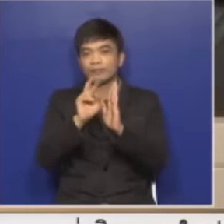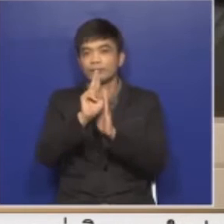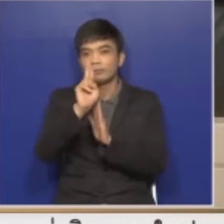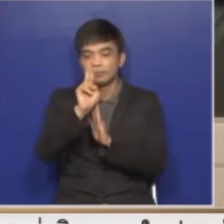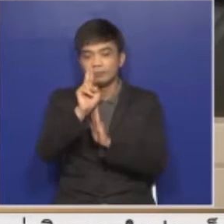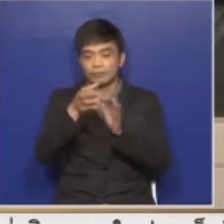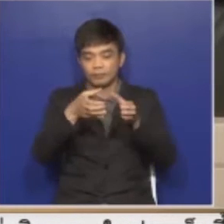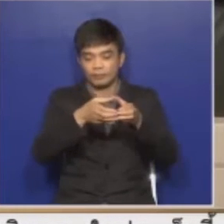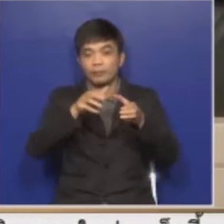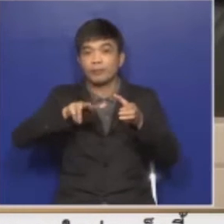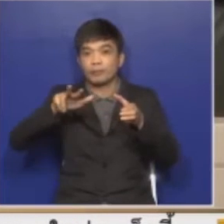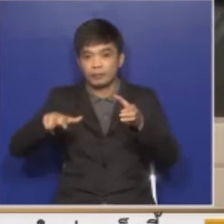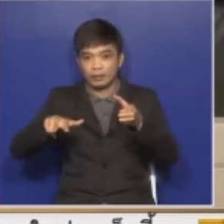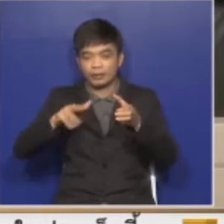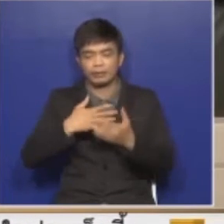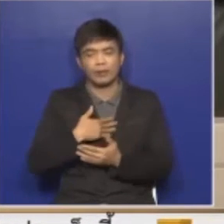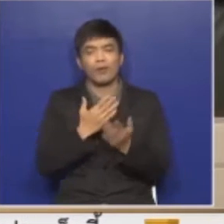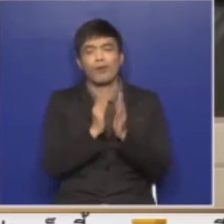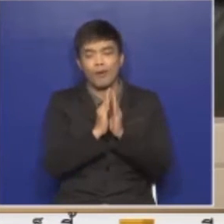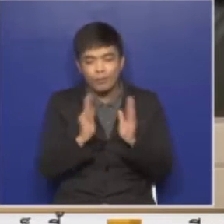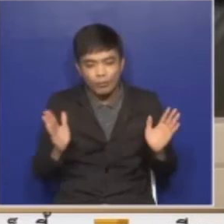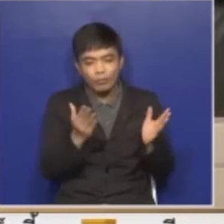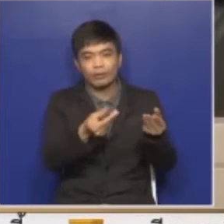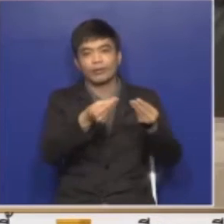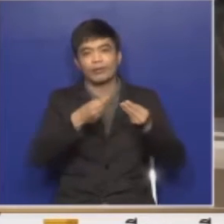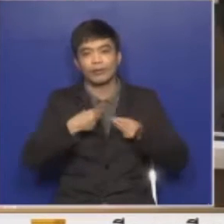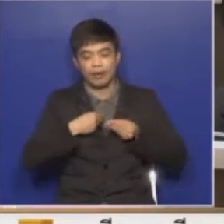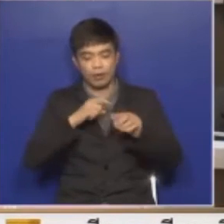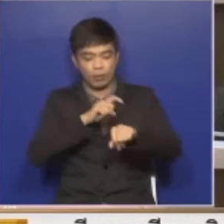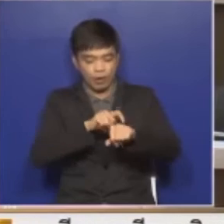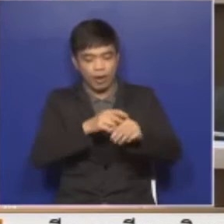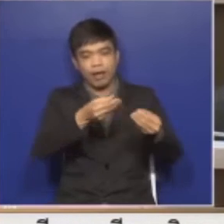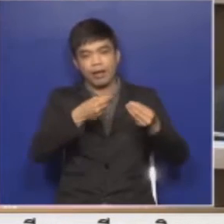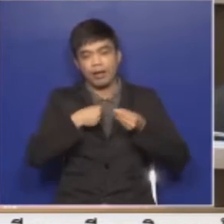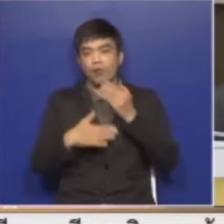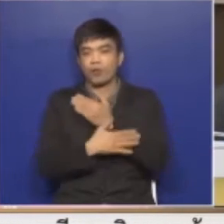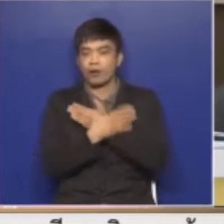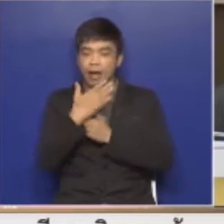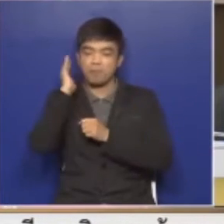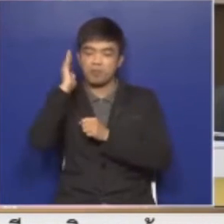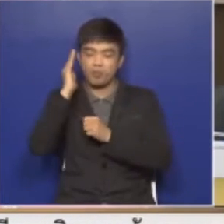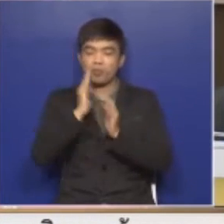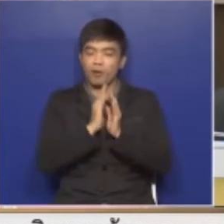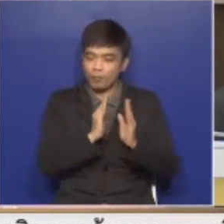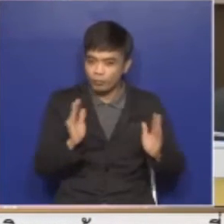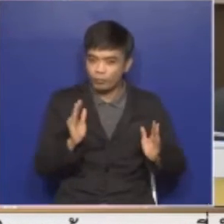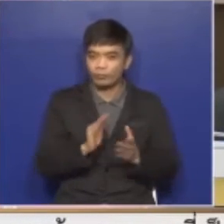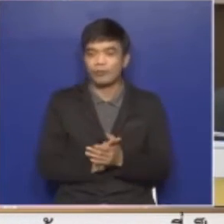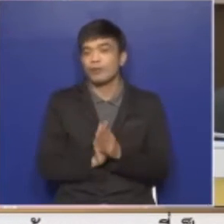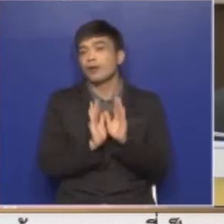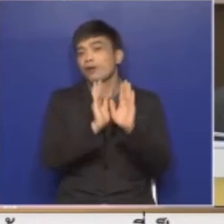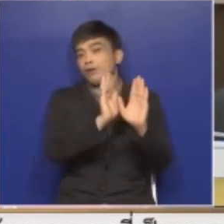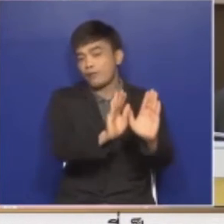ที่ได้ให้เวลาให้โอกาสนะครับเรียนผ่านไปยิงซ้ำเลขา